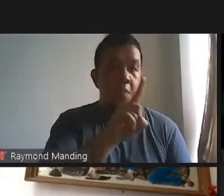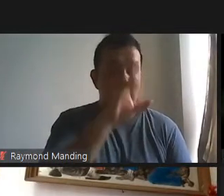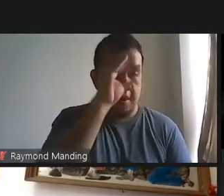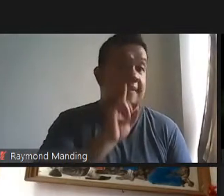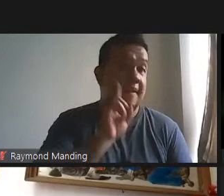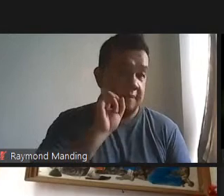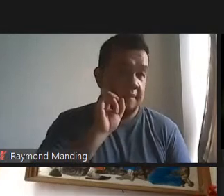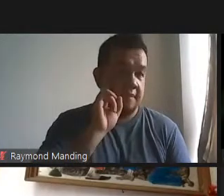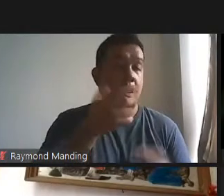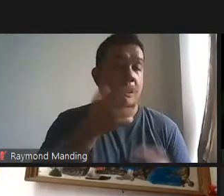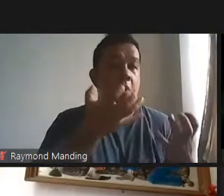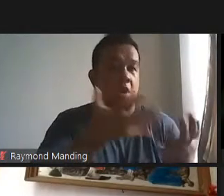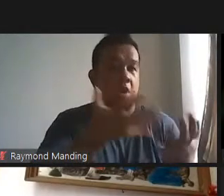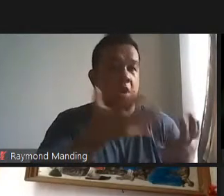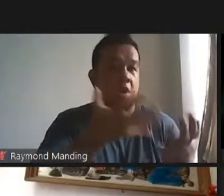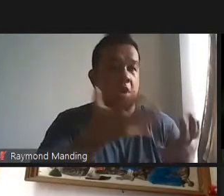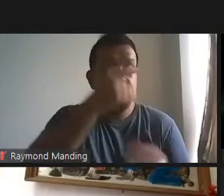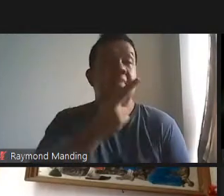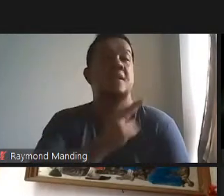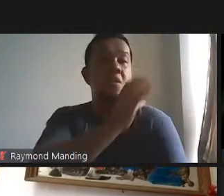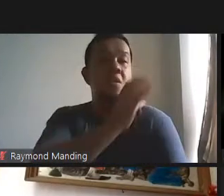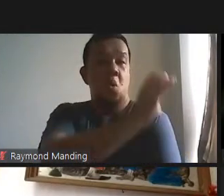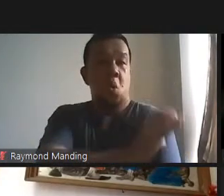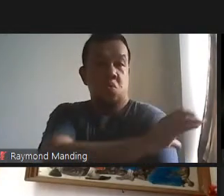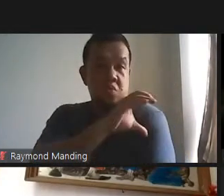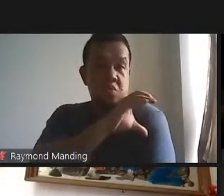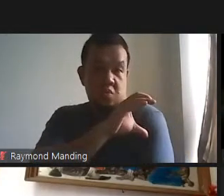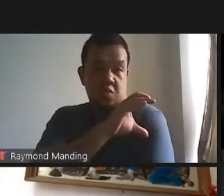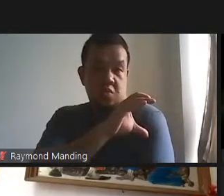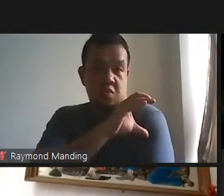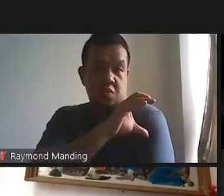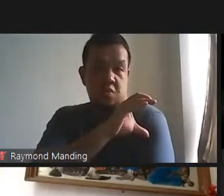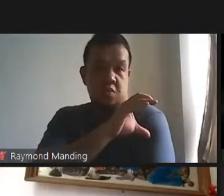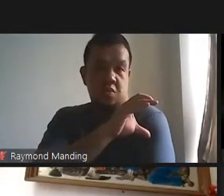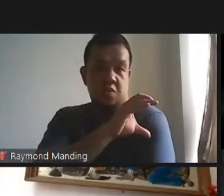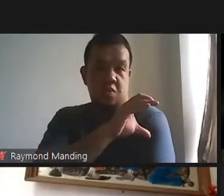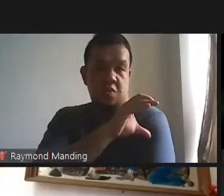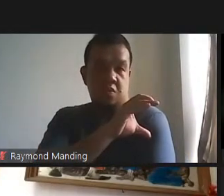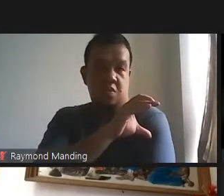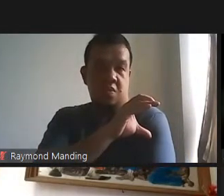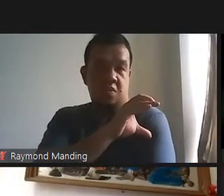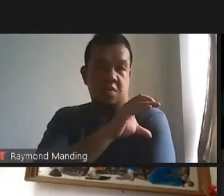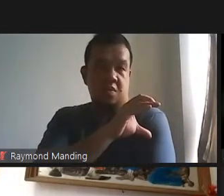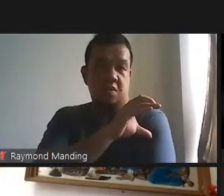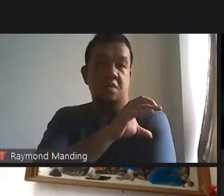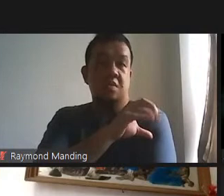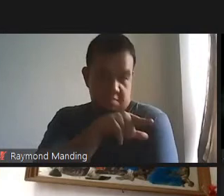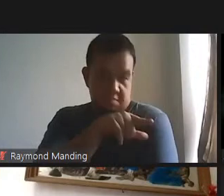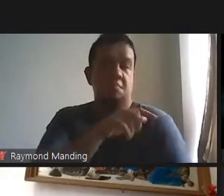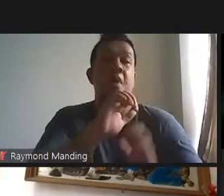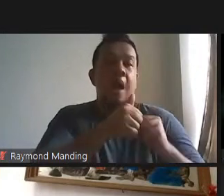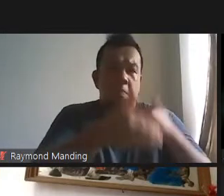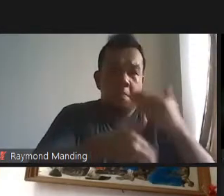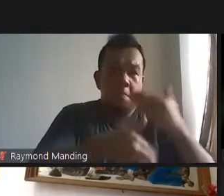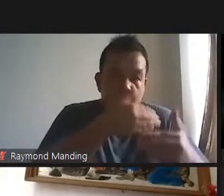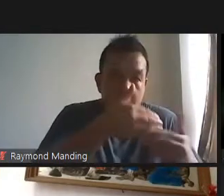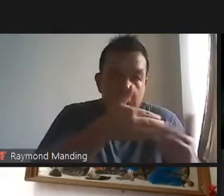Bacolod, yes. Tapos may isang deaf doon na gusto niya matutunan kung paano mag-work sa clinic.